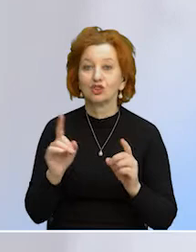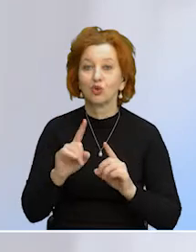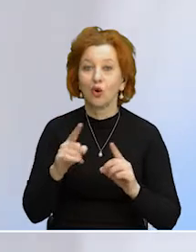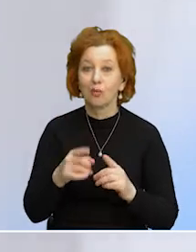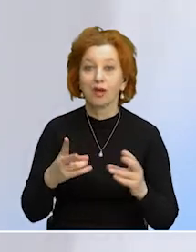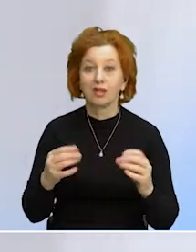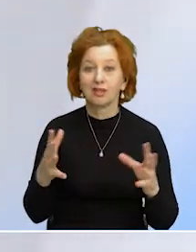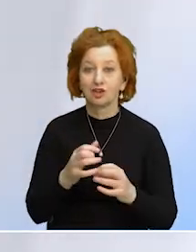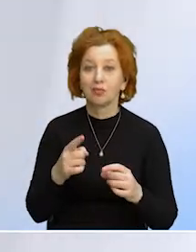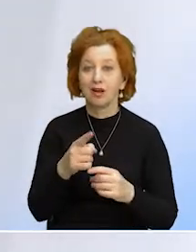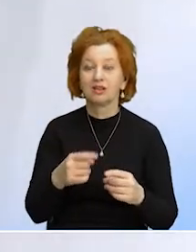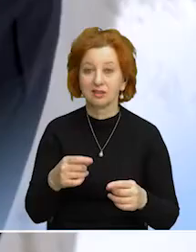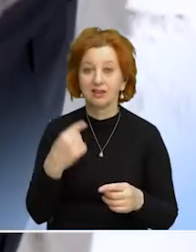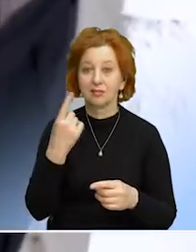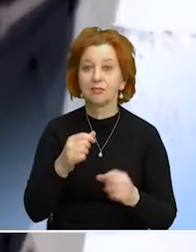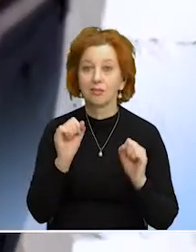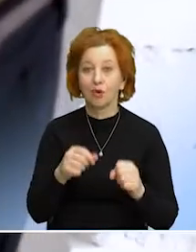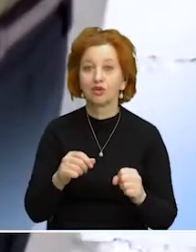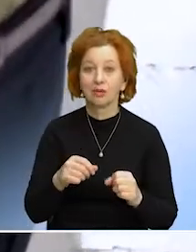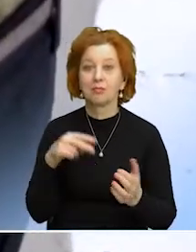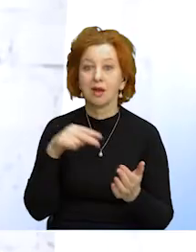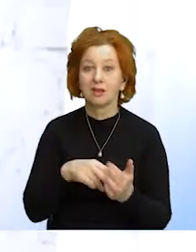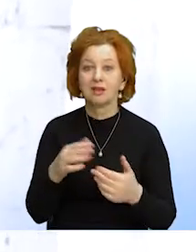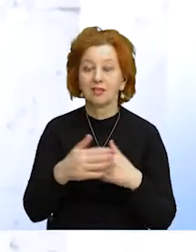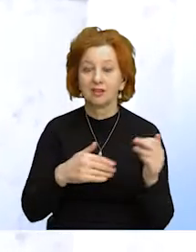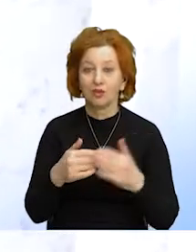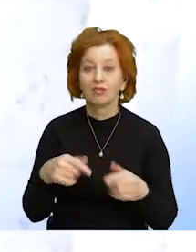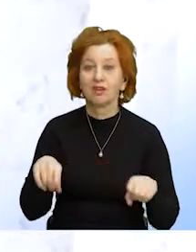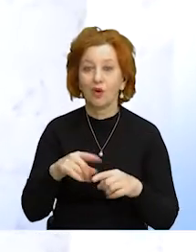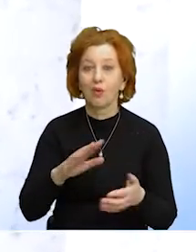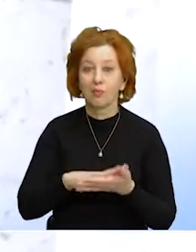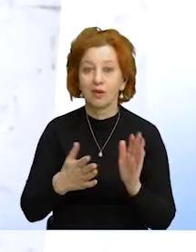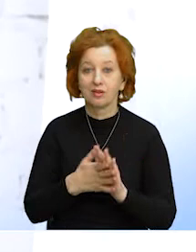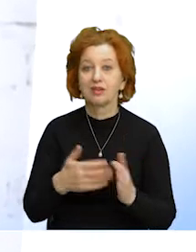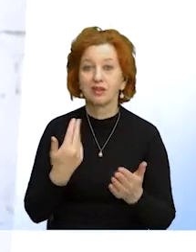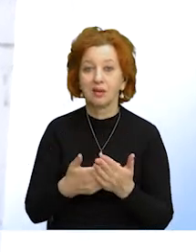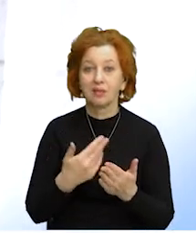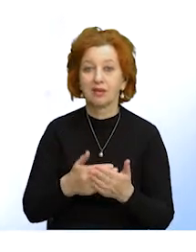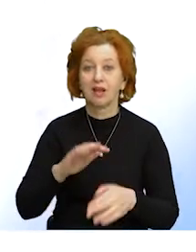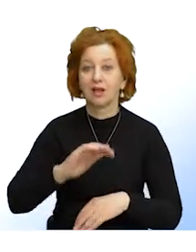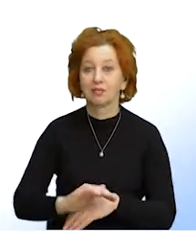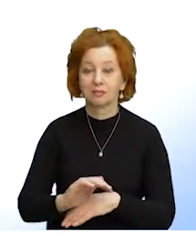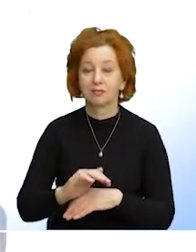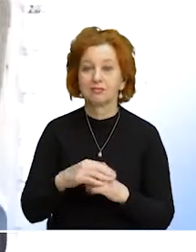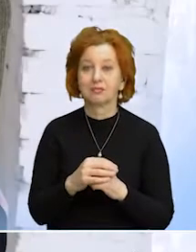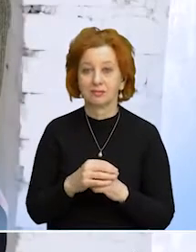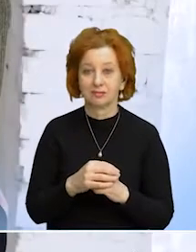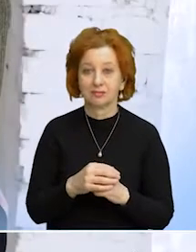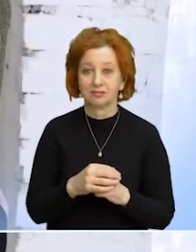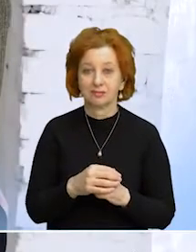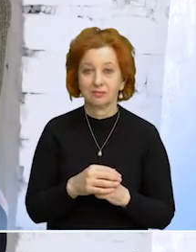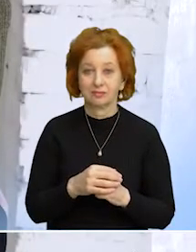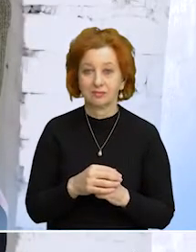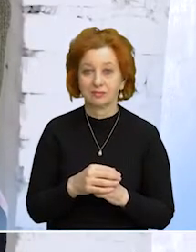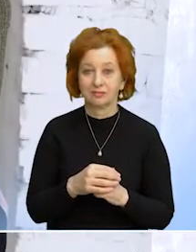сантиметров, чтобы они не прижимались к корпусу. Либо можно поставить руки в какое-то положение, например, оперев на бедро.